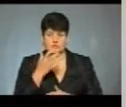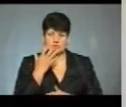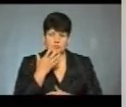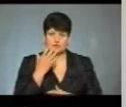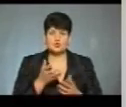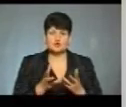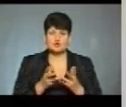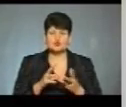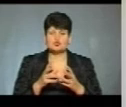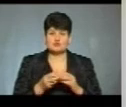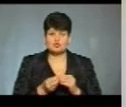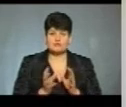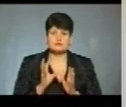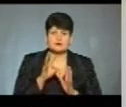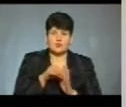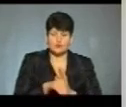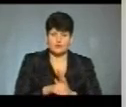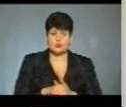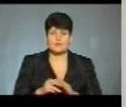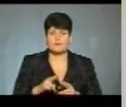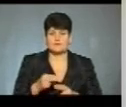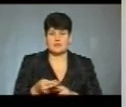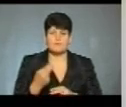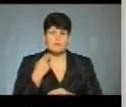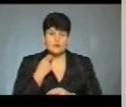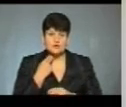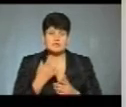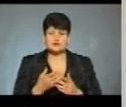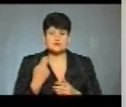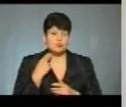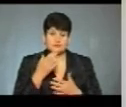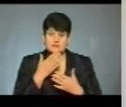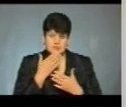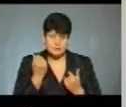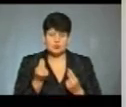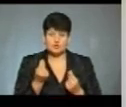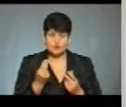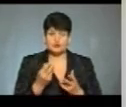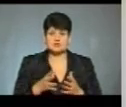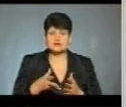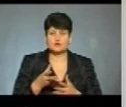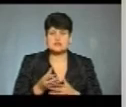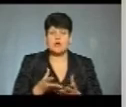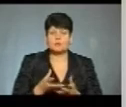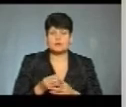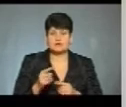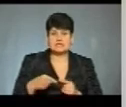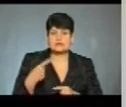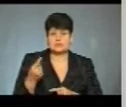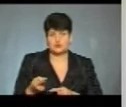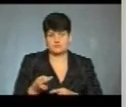суму перерахунку зарахують в погашення заборгованості. Якщо заборгованості немає, то гроші зарахують як оплату за наступні